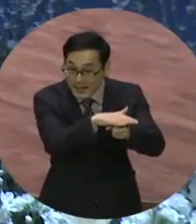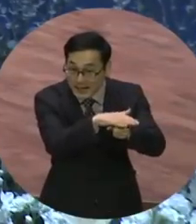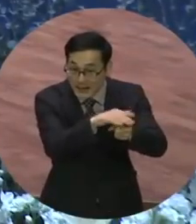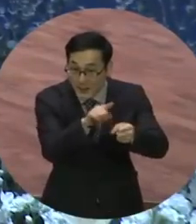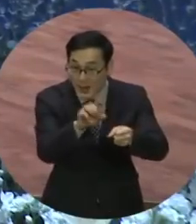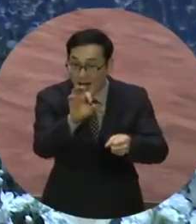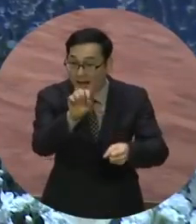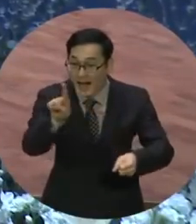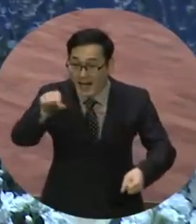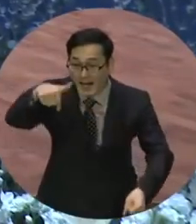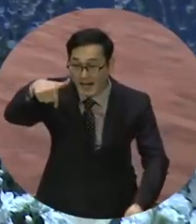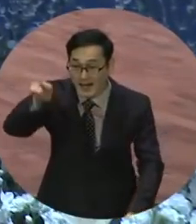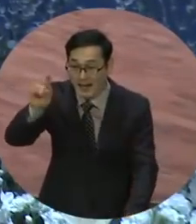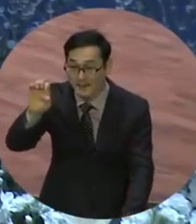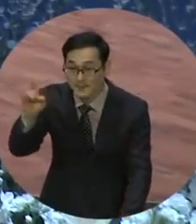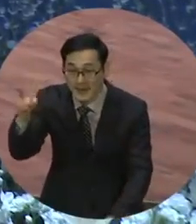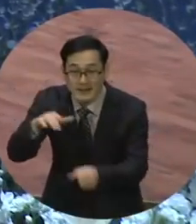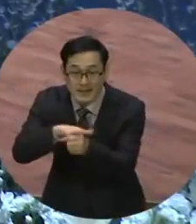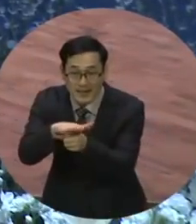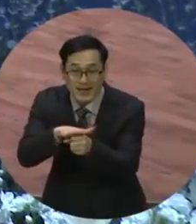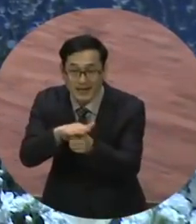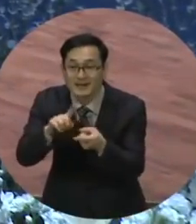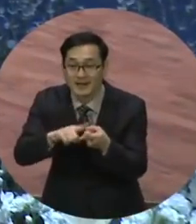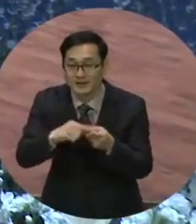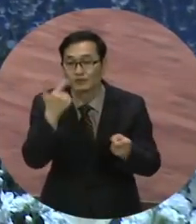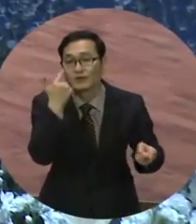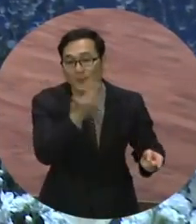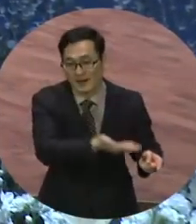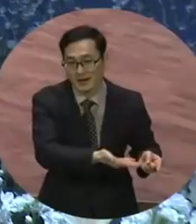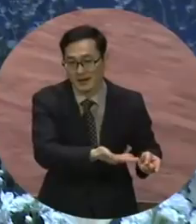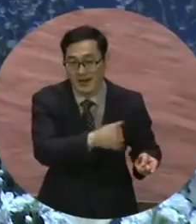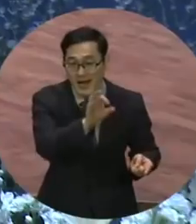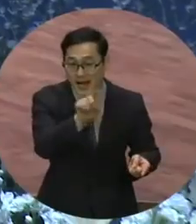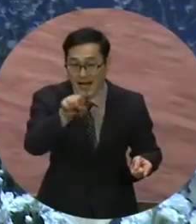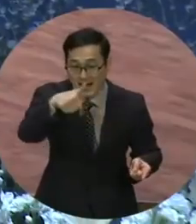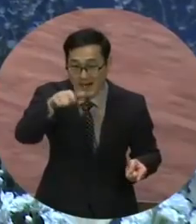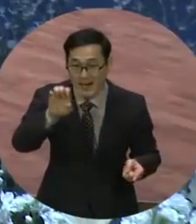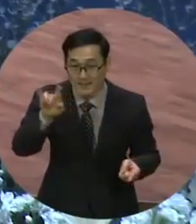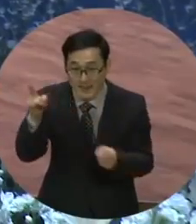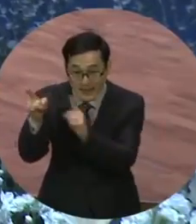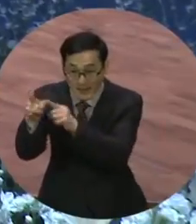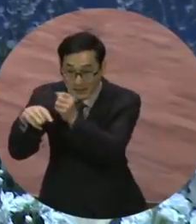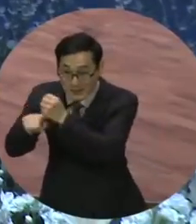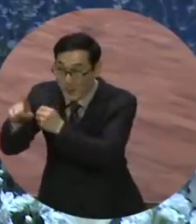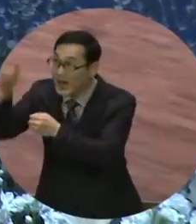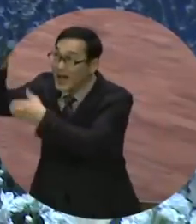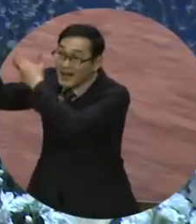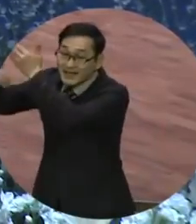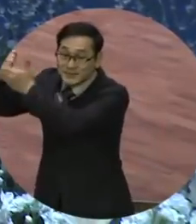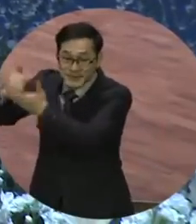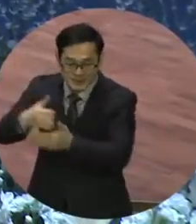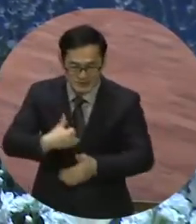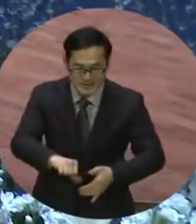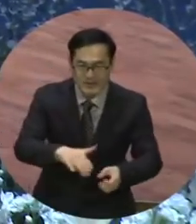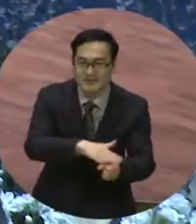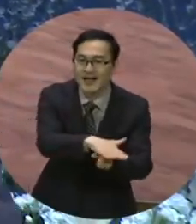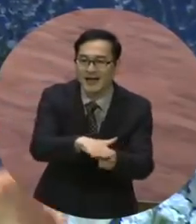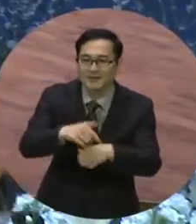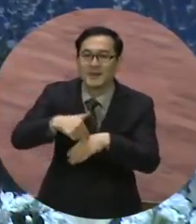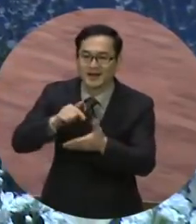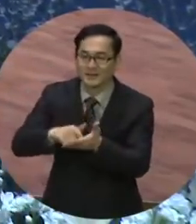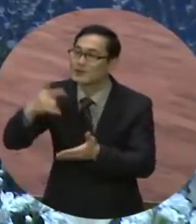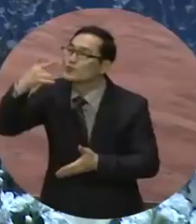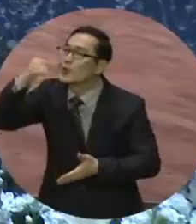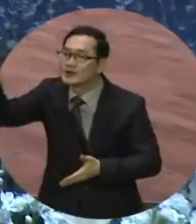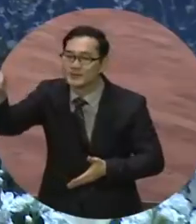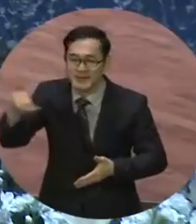이 아가페라는 단어를 썼습니다. 이 아가페라는 단어는요, 하나님의 사랑이요. 자신을 모든 것을